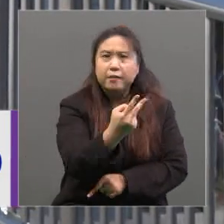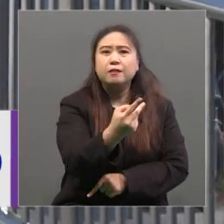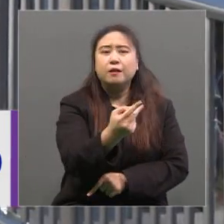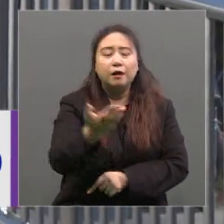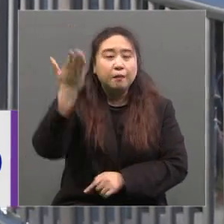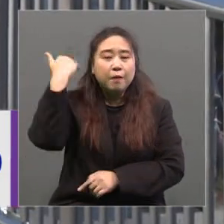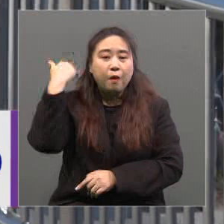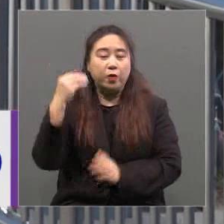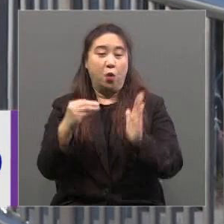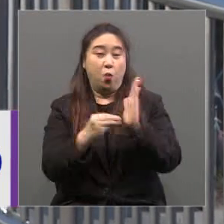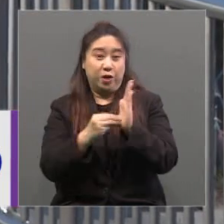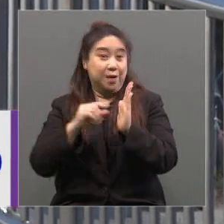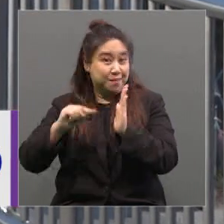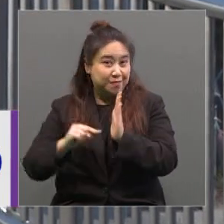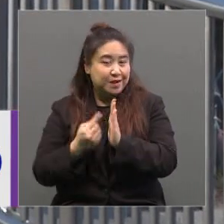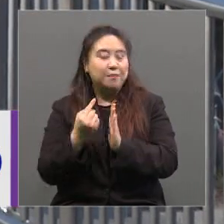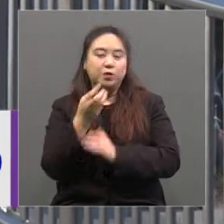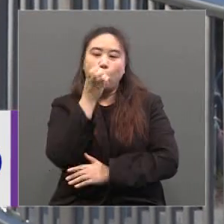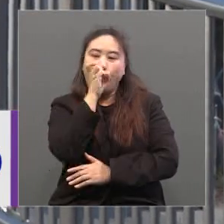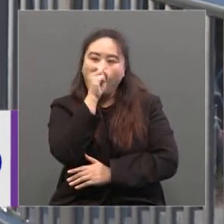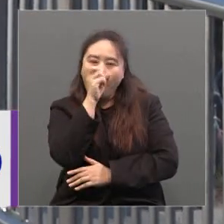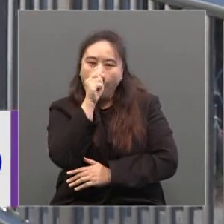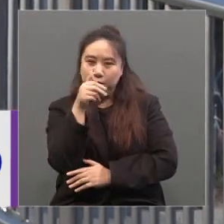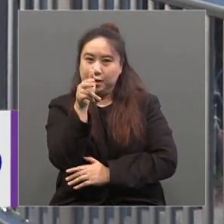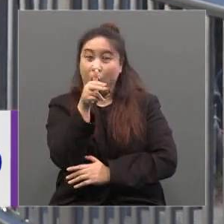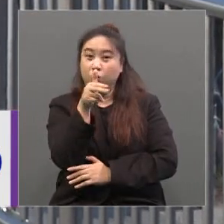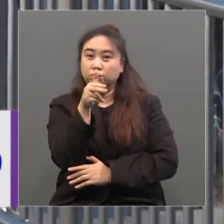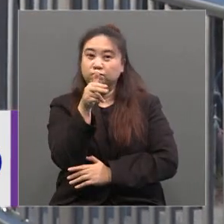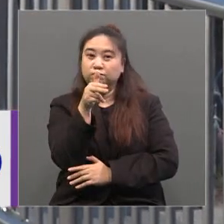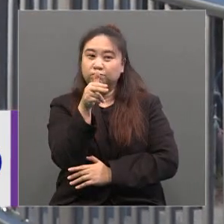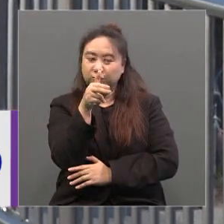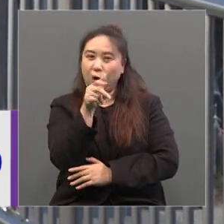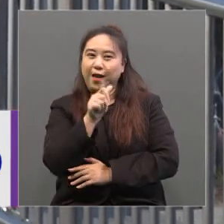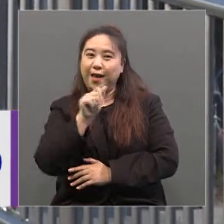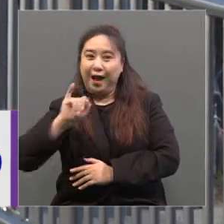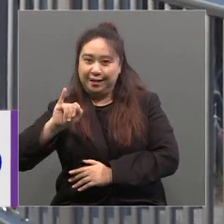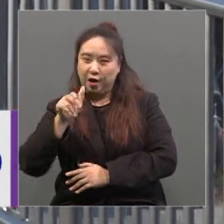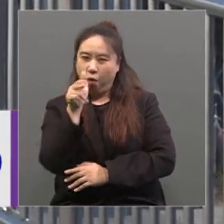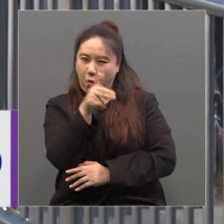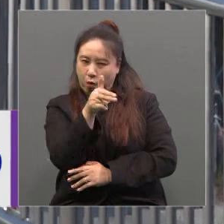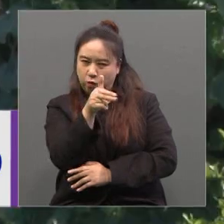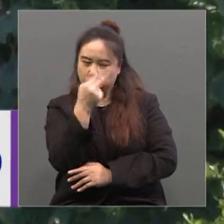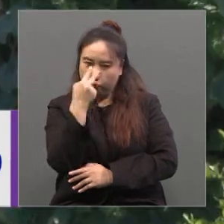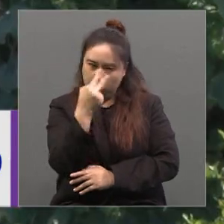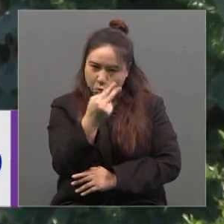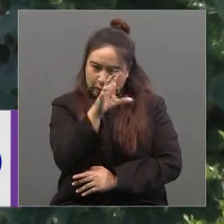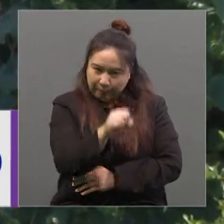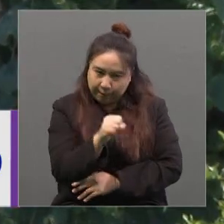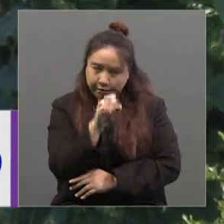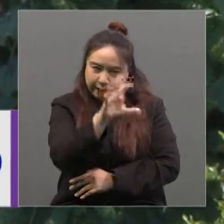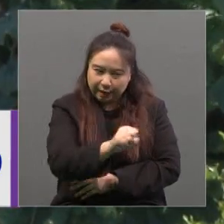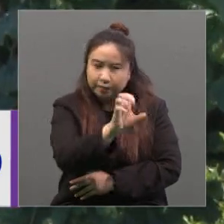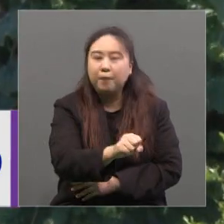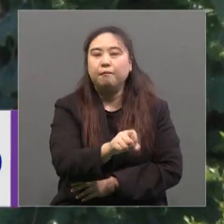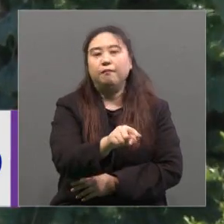หน้านี้เนี่ยกรุงเทพฯได้เริ่มดำเนินการทดลองใช้กล้องวงจรปิดระบบ AIเอ่อรายงานการตรวจจับและกวด